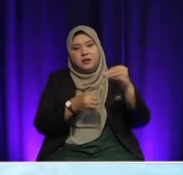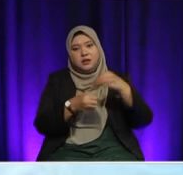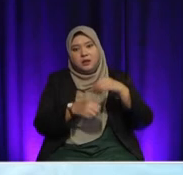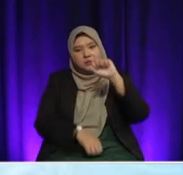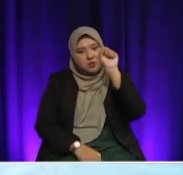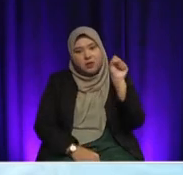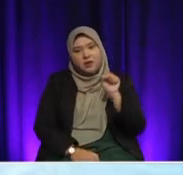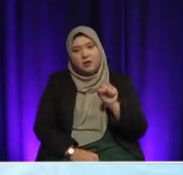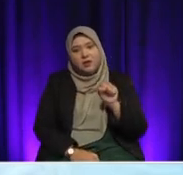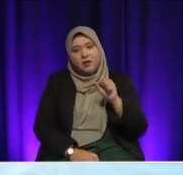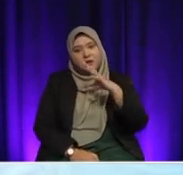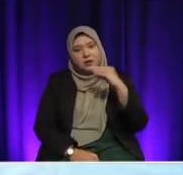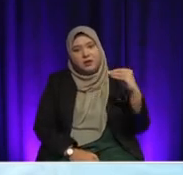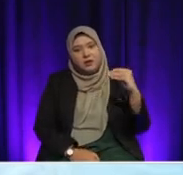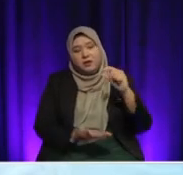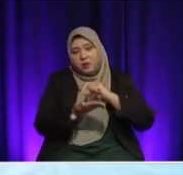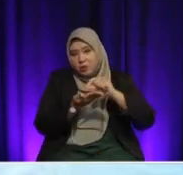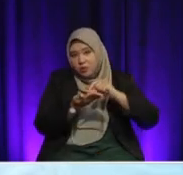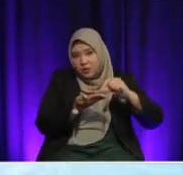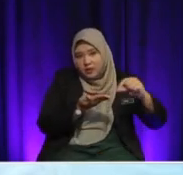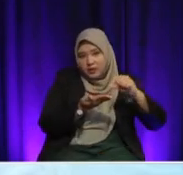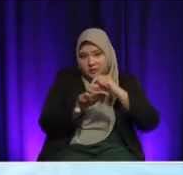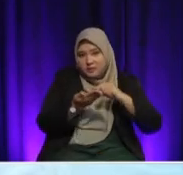je. Okey.